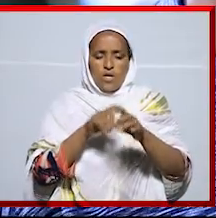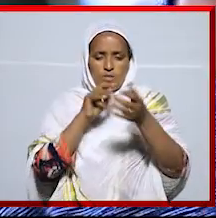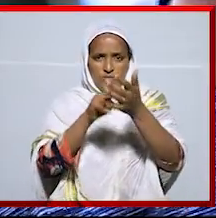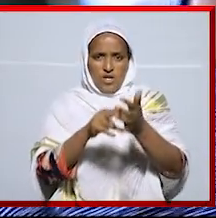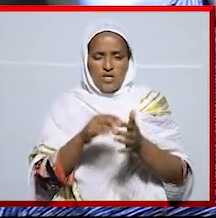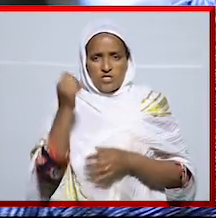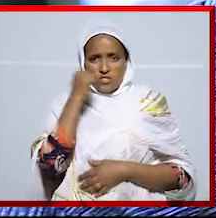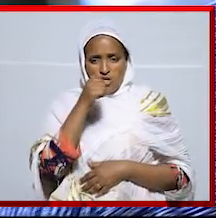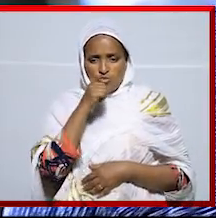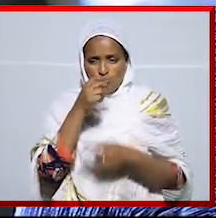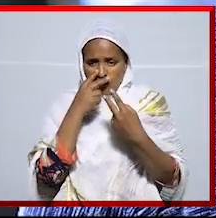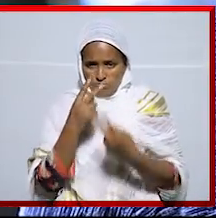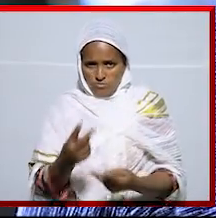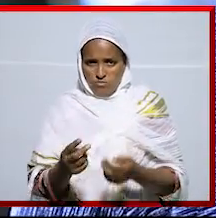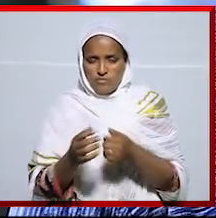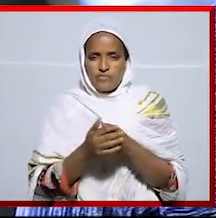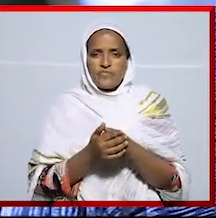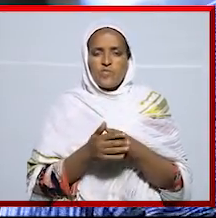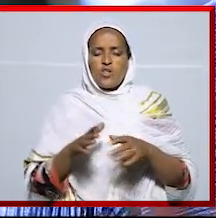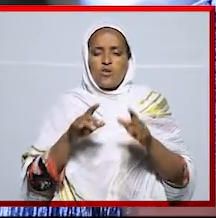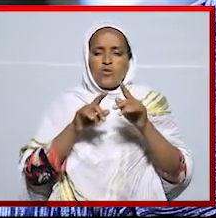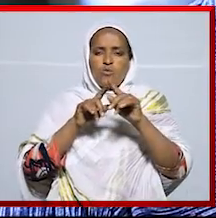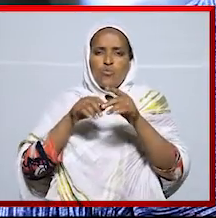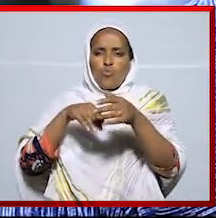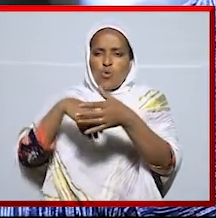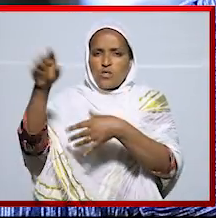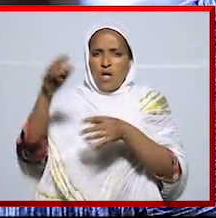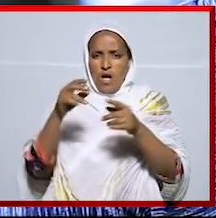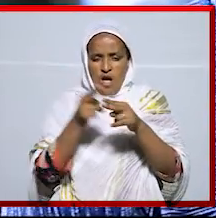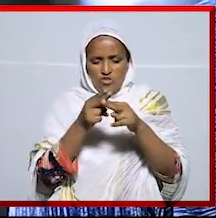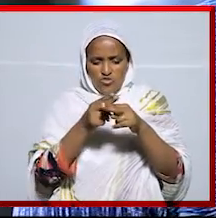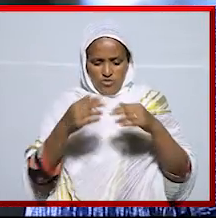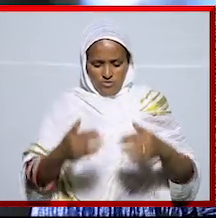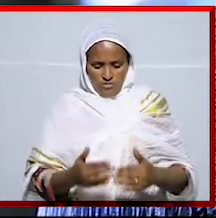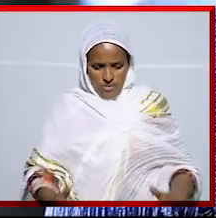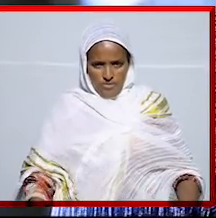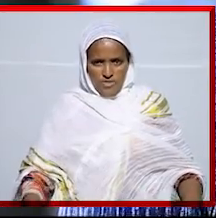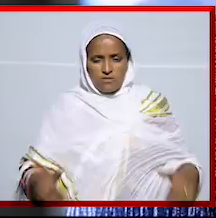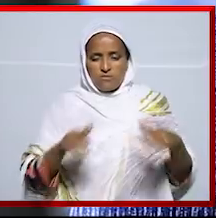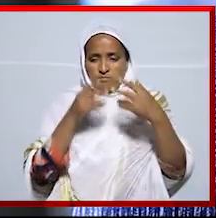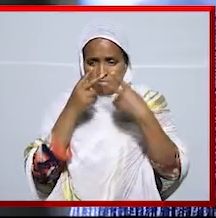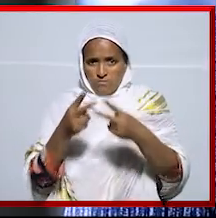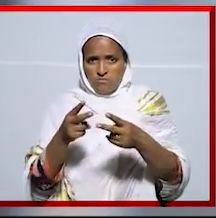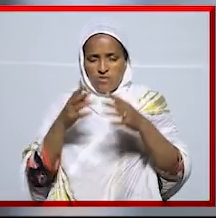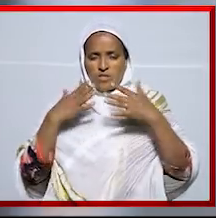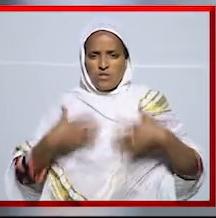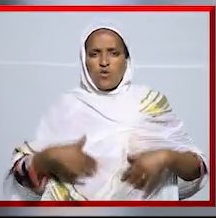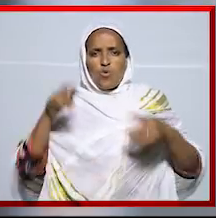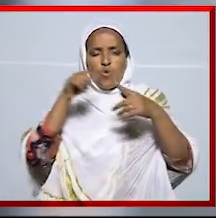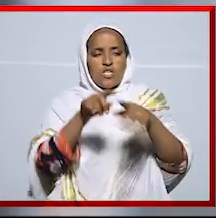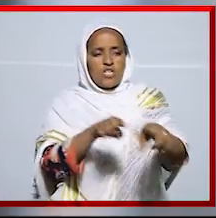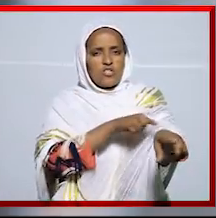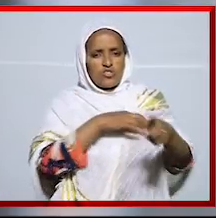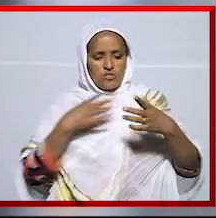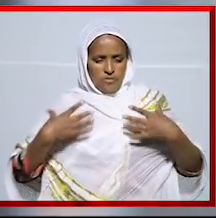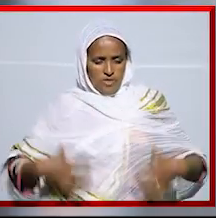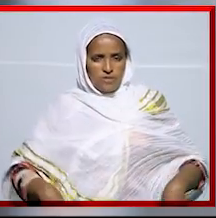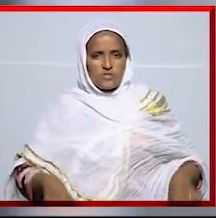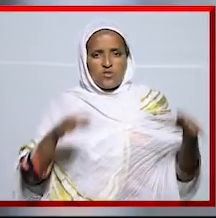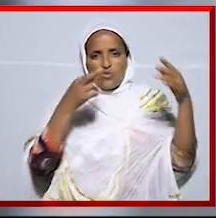ስለዚህ ከመጥፎ ነገሮች ተን ከተመለከትን ዓለማዊነትና መንፈሳዊነት አብረው የሚሄዱ ነገሮች ናቸው። እንደኔ የሚልከታ በትንሹ ይችላል።